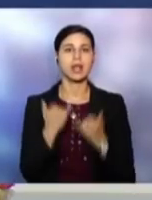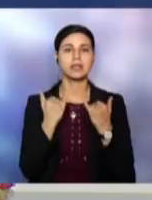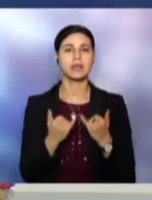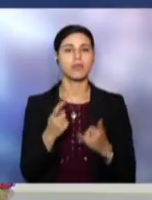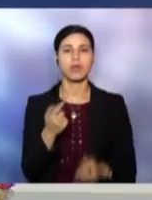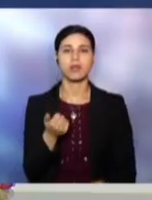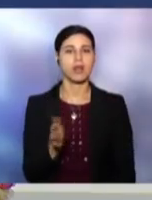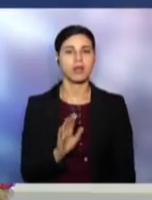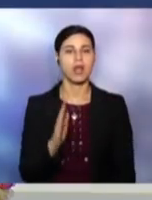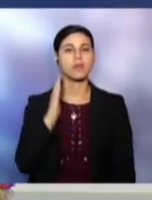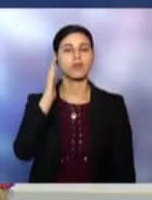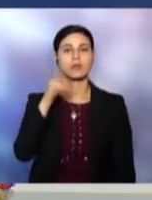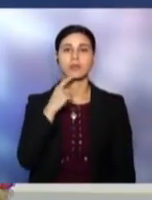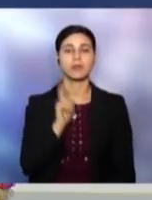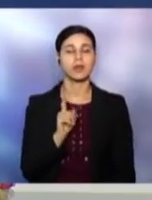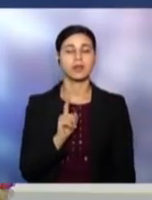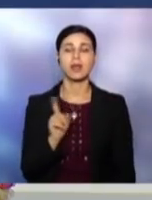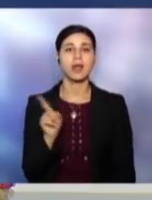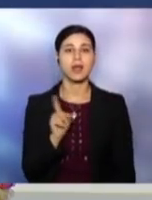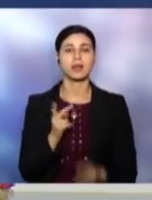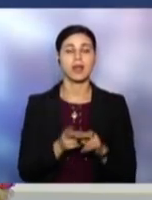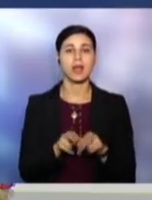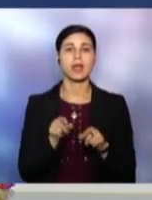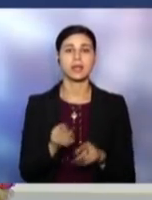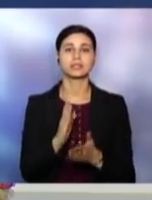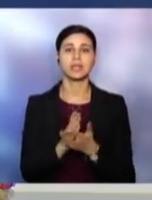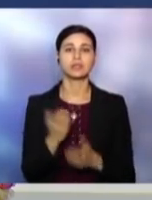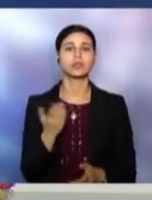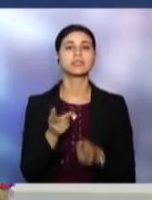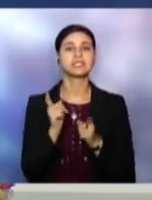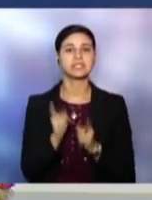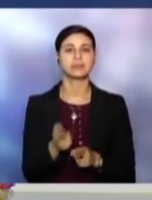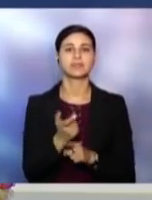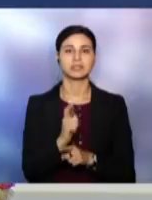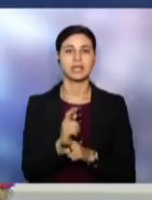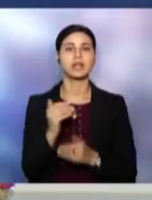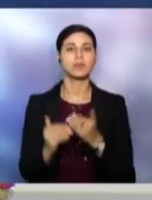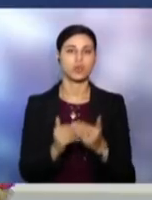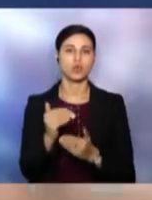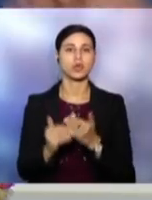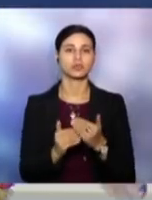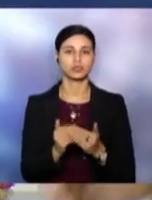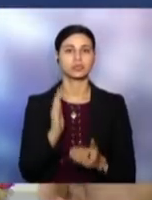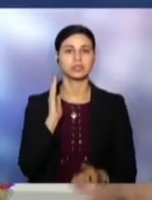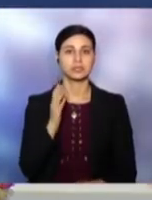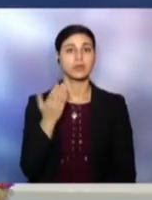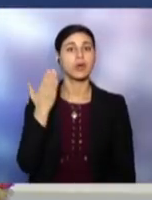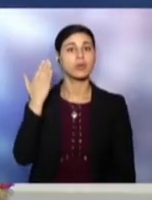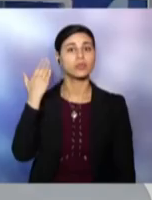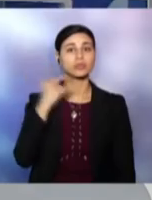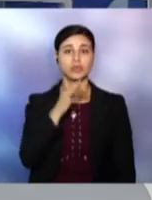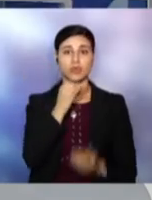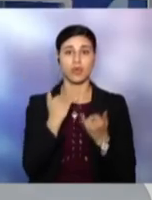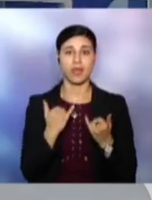არათანამედროვესთან, არაპროგრესულთან, თუმცა ეს ის დარგია, რომელიც ნამდვილად ძალიან პროგრესულია და უკანასკნელ პერიოდში